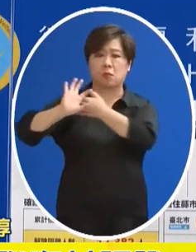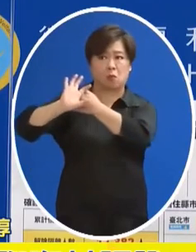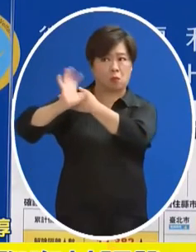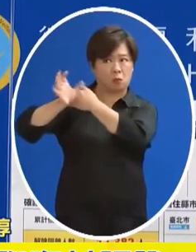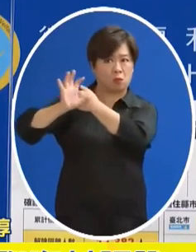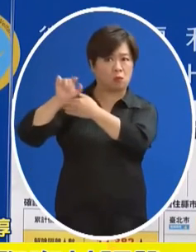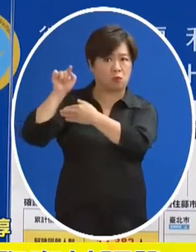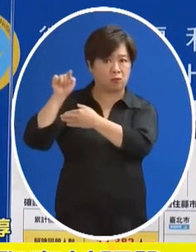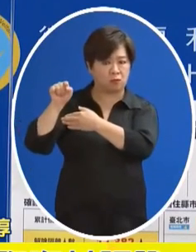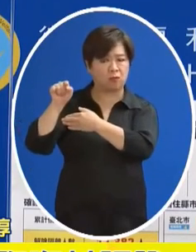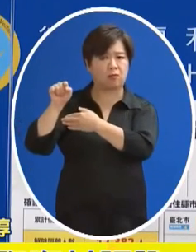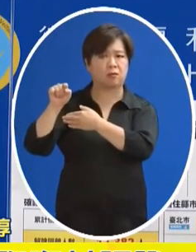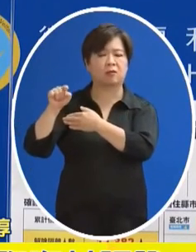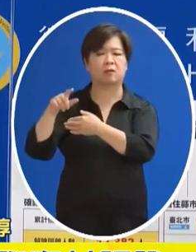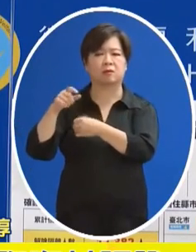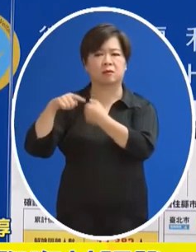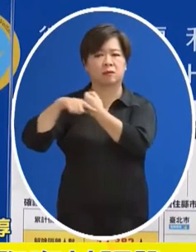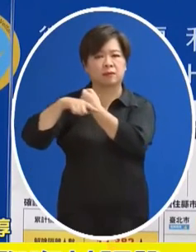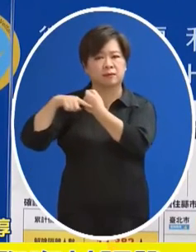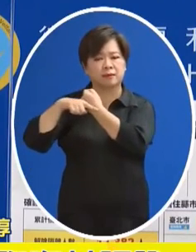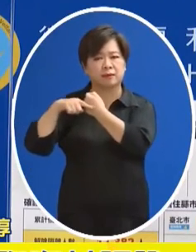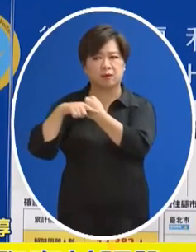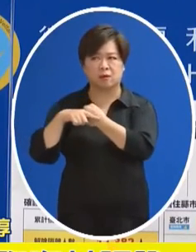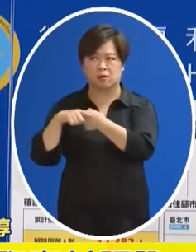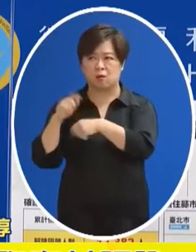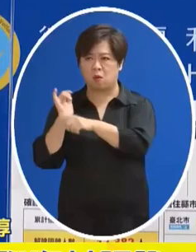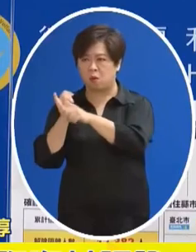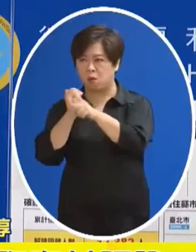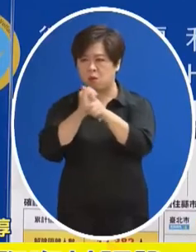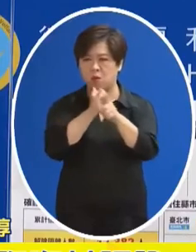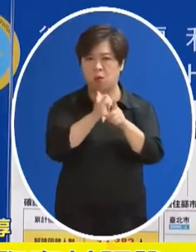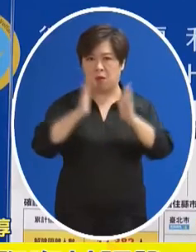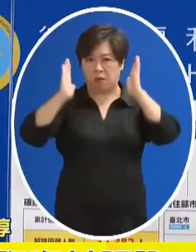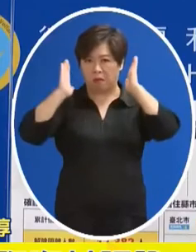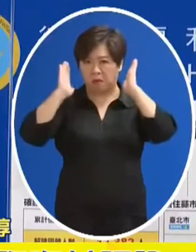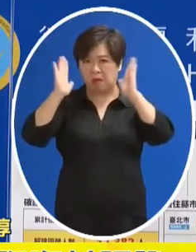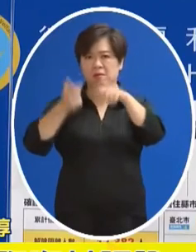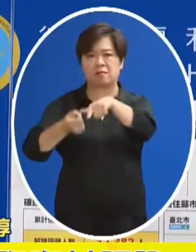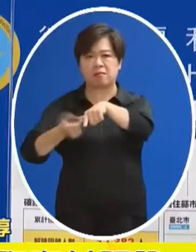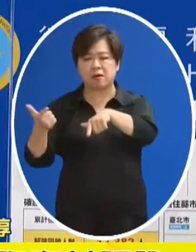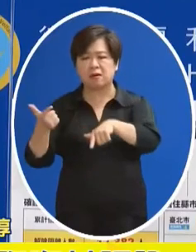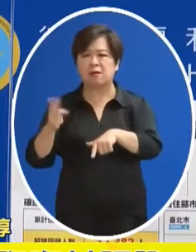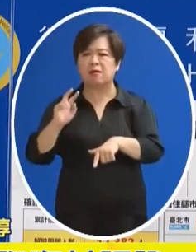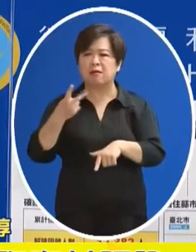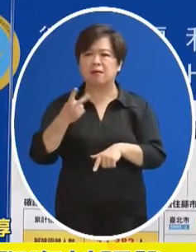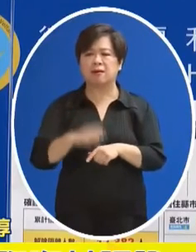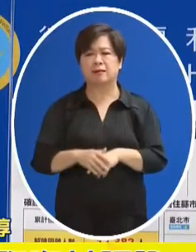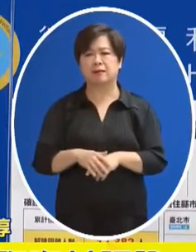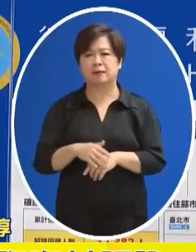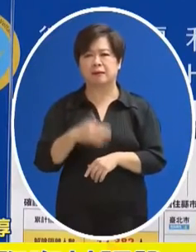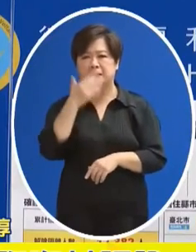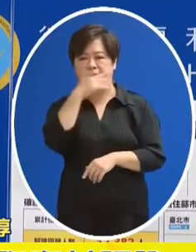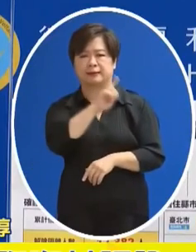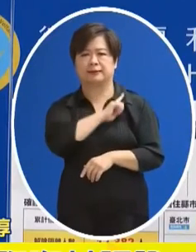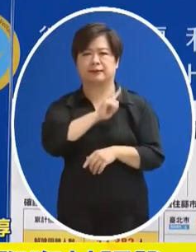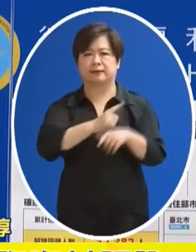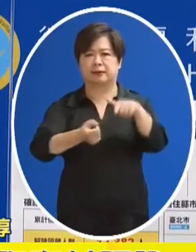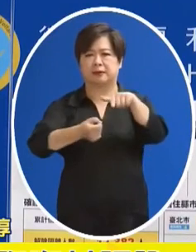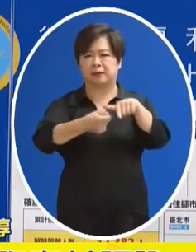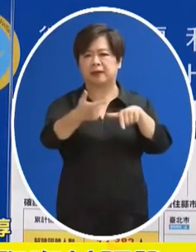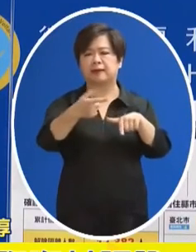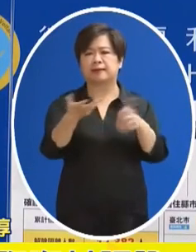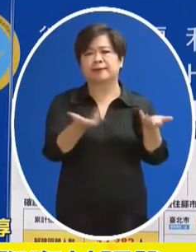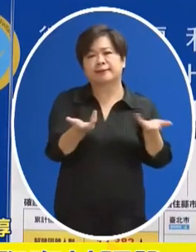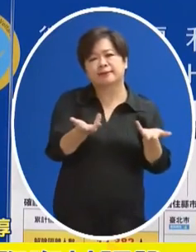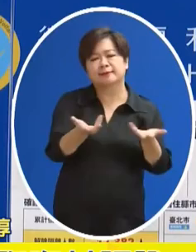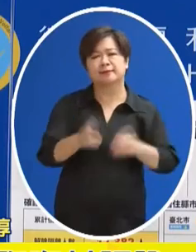的所谓的已经有不错的一些正式发表，也有一些非正式发表的，所以这样的一个